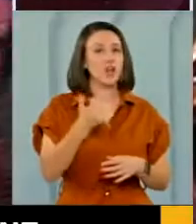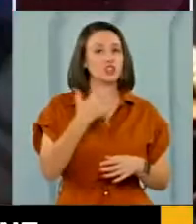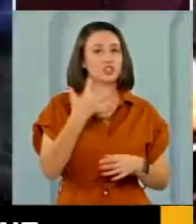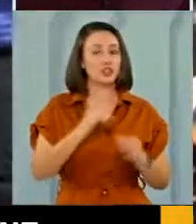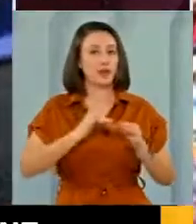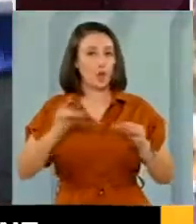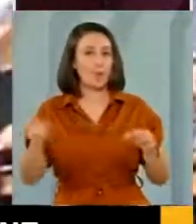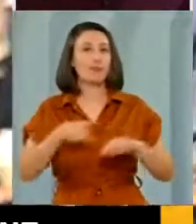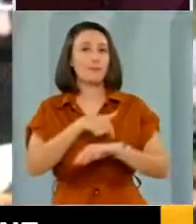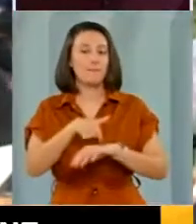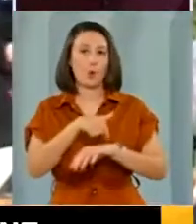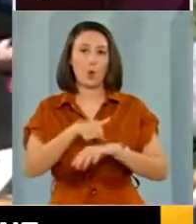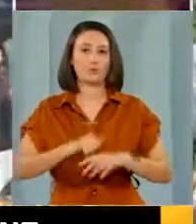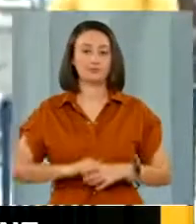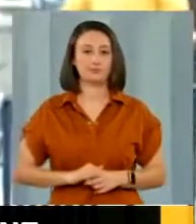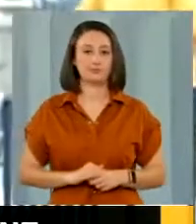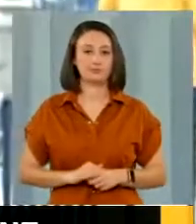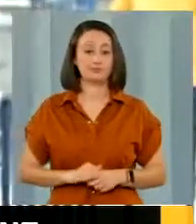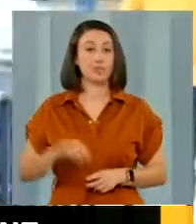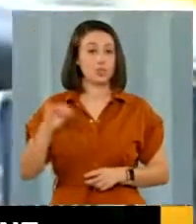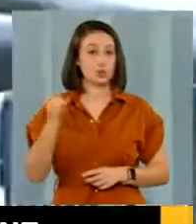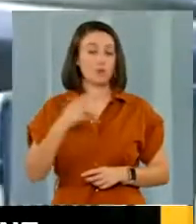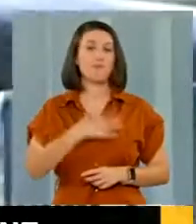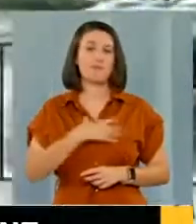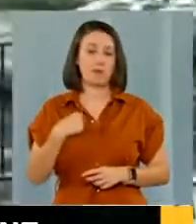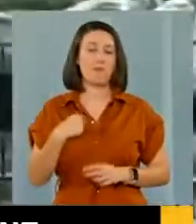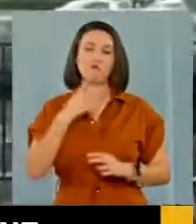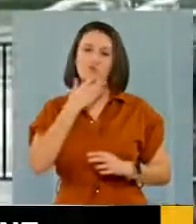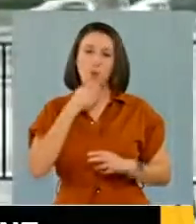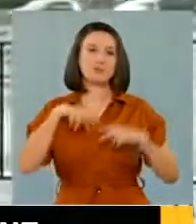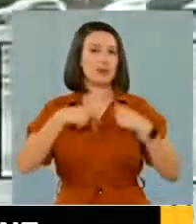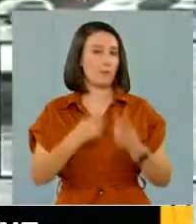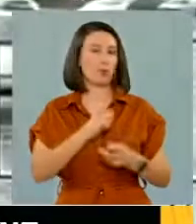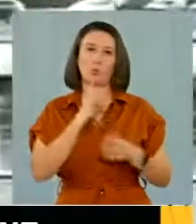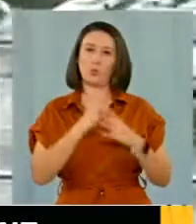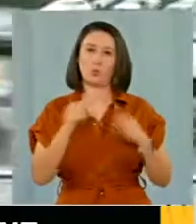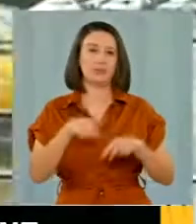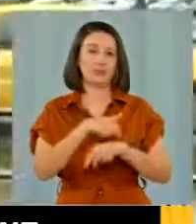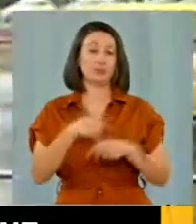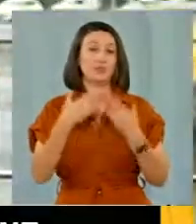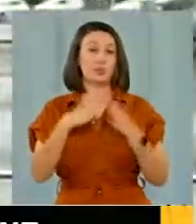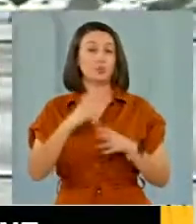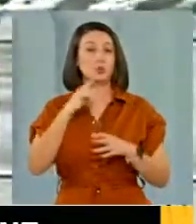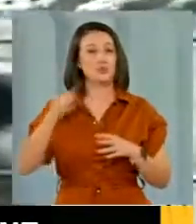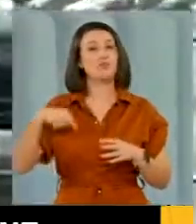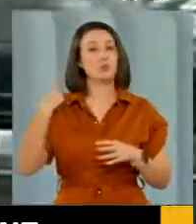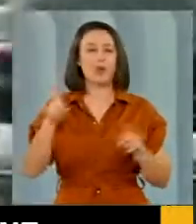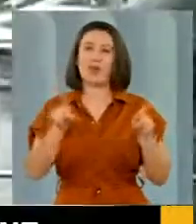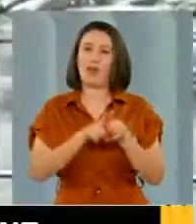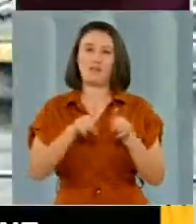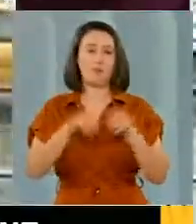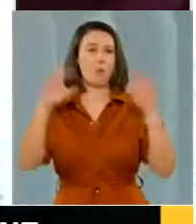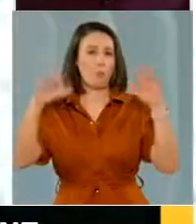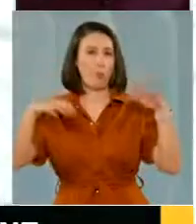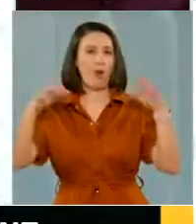55-65 de kilometri pe oră. De joi însă vremea frumoasă revine, dar nu pentru mult timp. De la începutul săptămânii viitoare ploile se